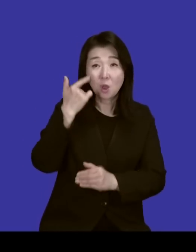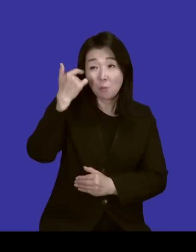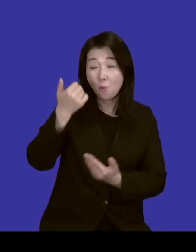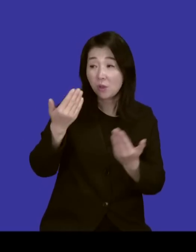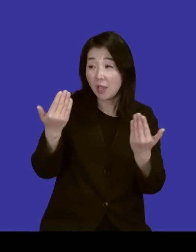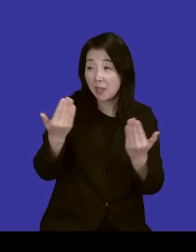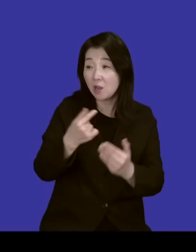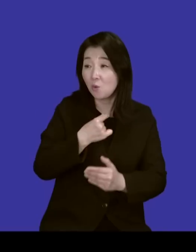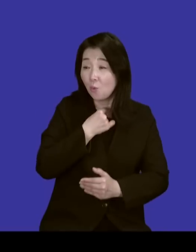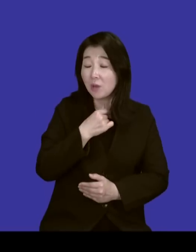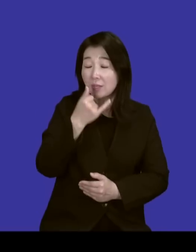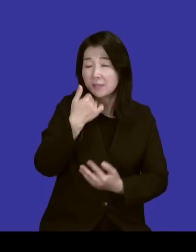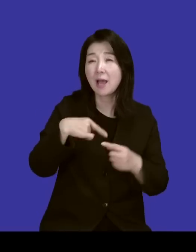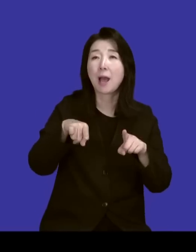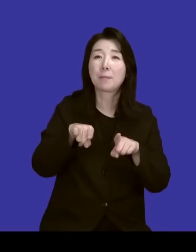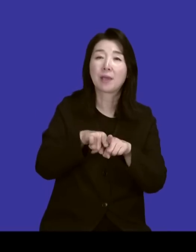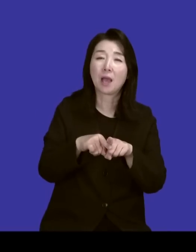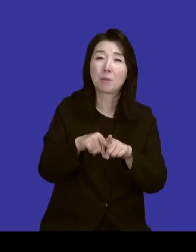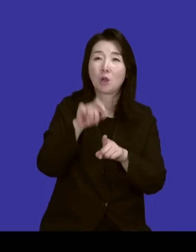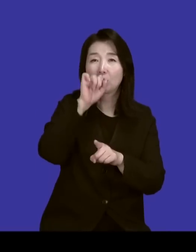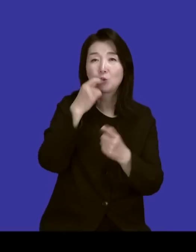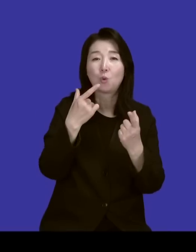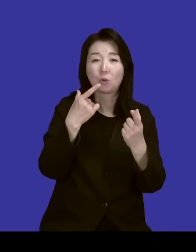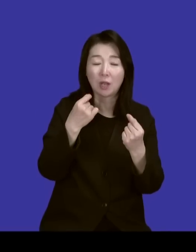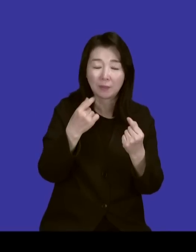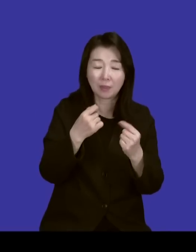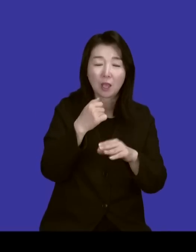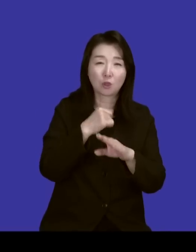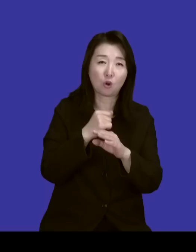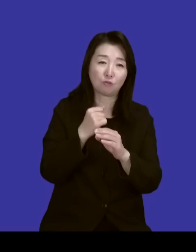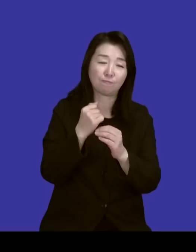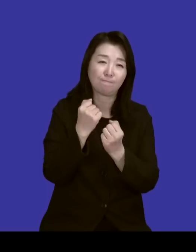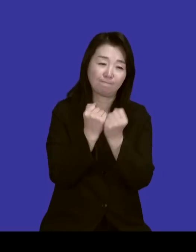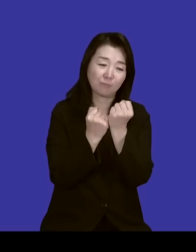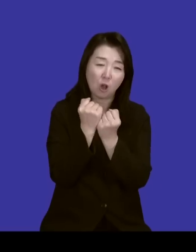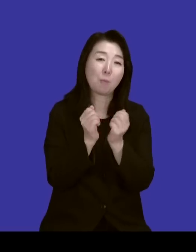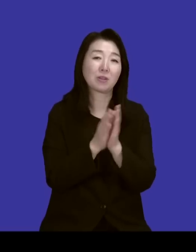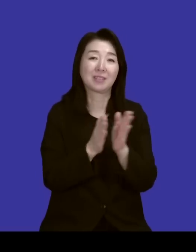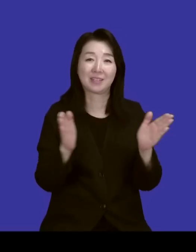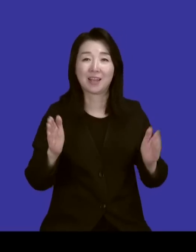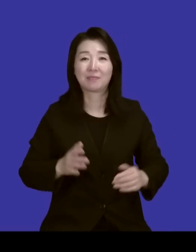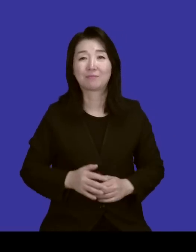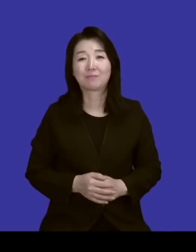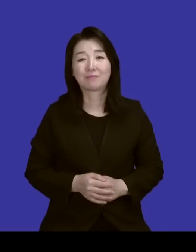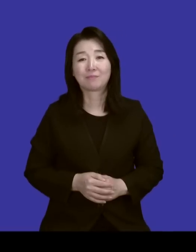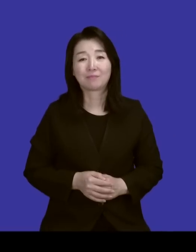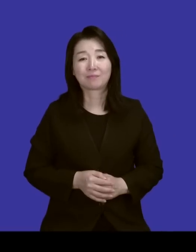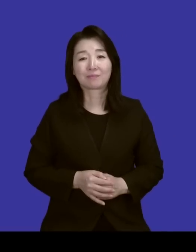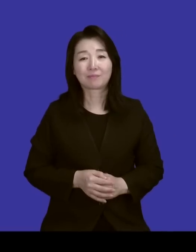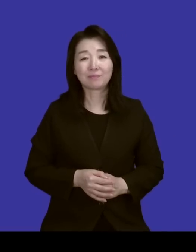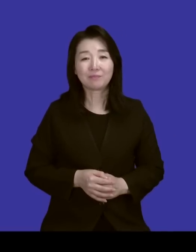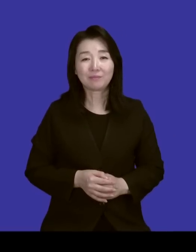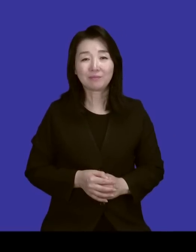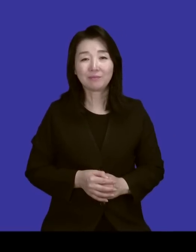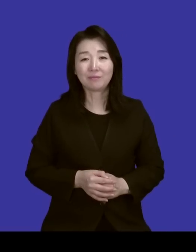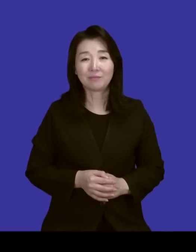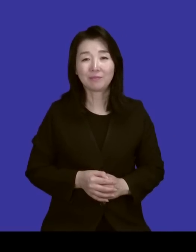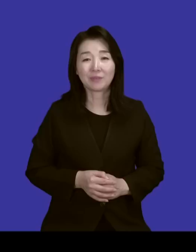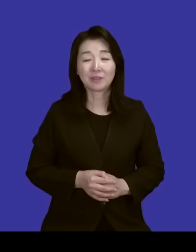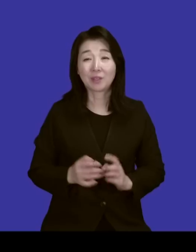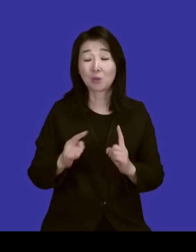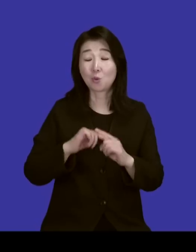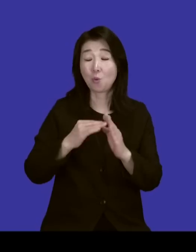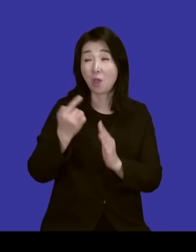분들 함께 했으면 좋겠다. 그래서 셀 컨퍼런스를 하기 시작했죠. 그래서 거기에 다녀간 교회들이